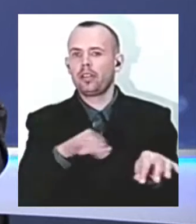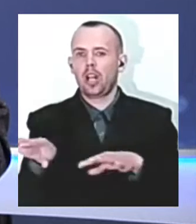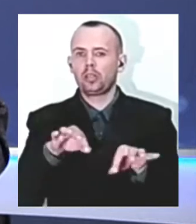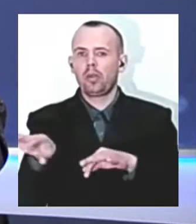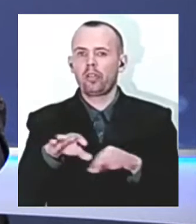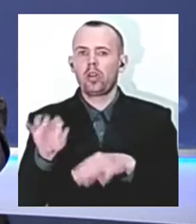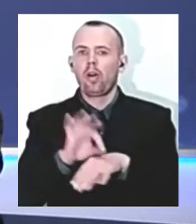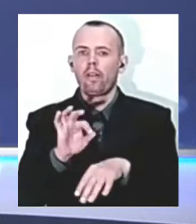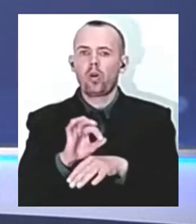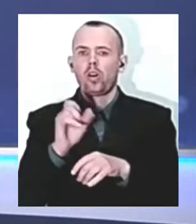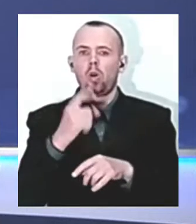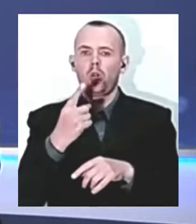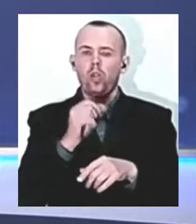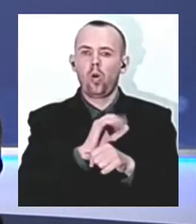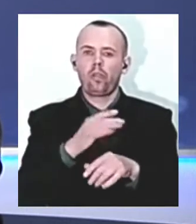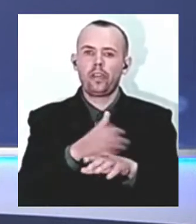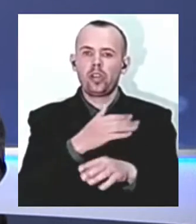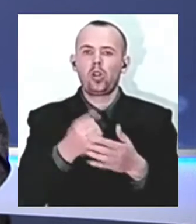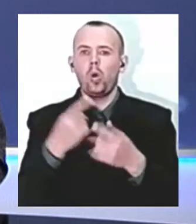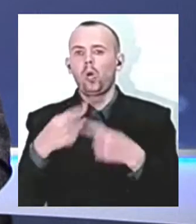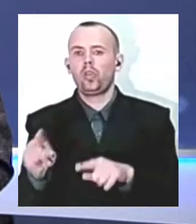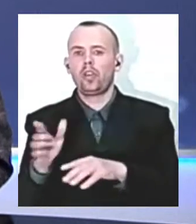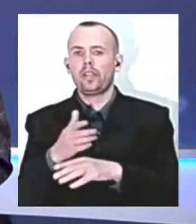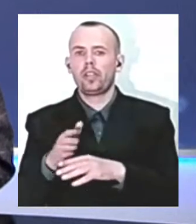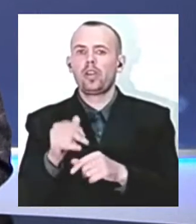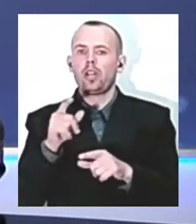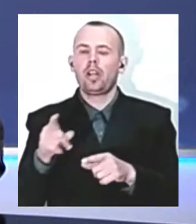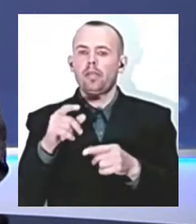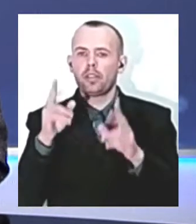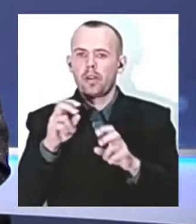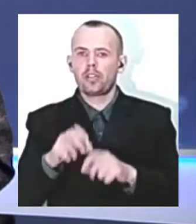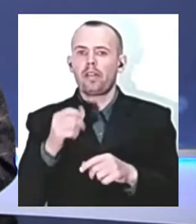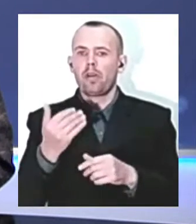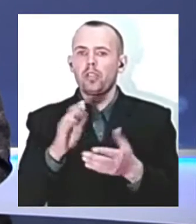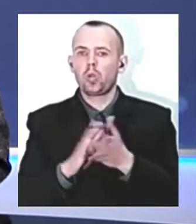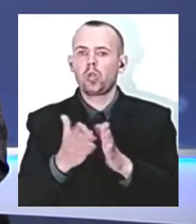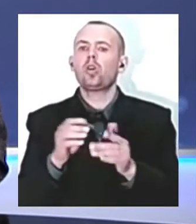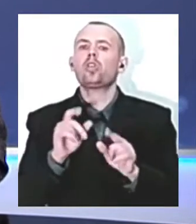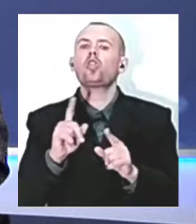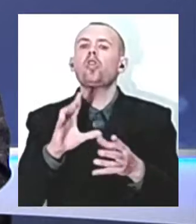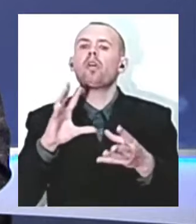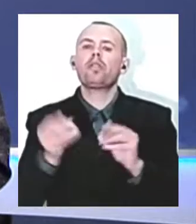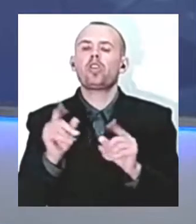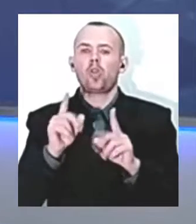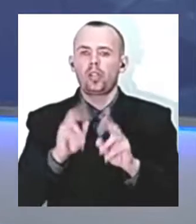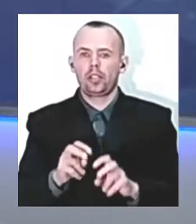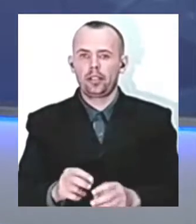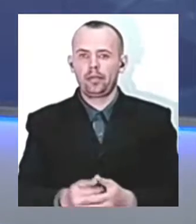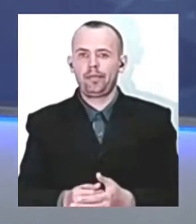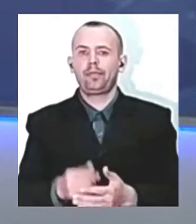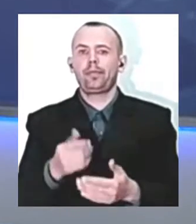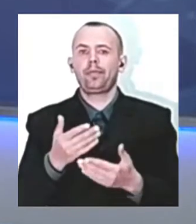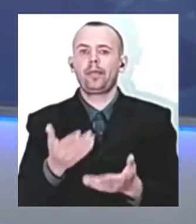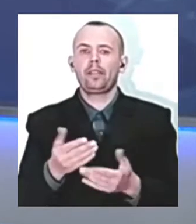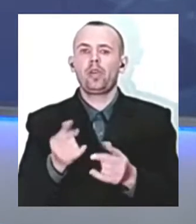одного ковідного відділення до інших. Там, зокрема, розглядалась дана ситуація. До чого прийшли, що розглядали? Ну, дійсно,